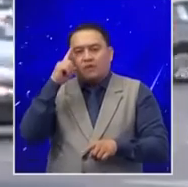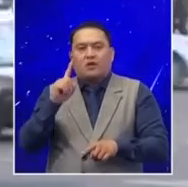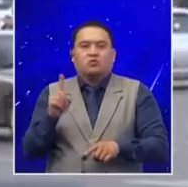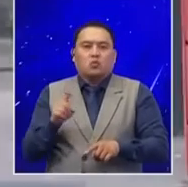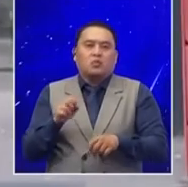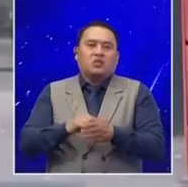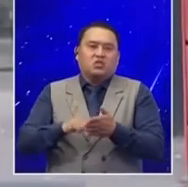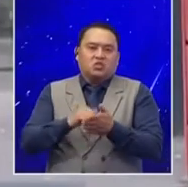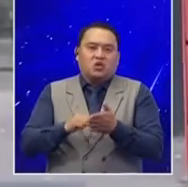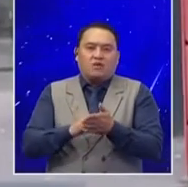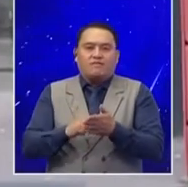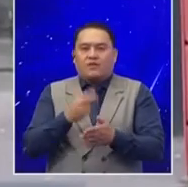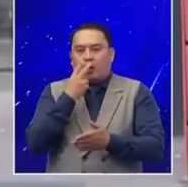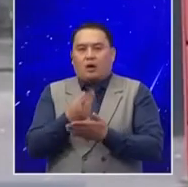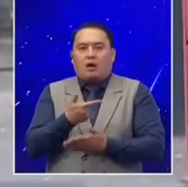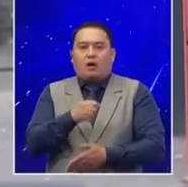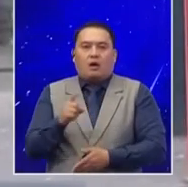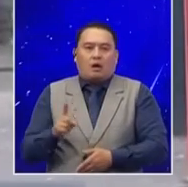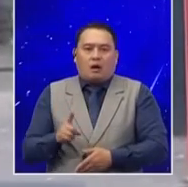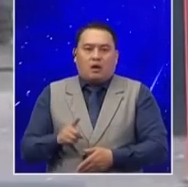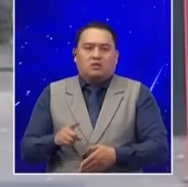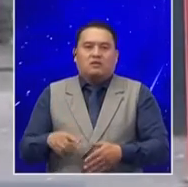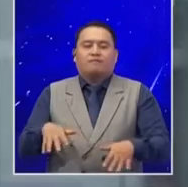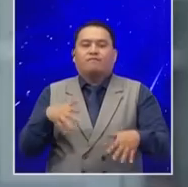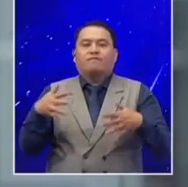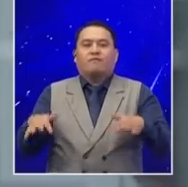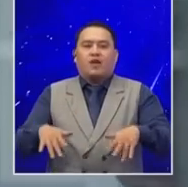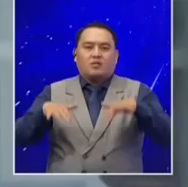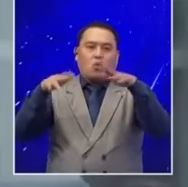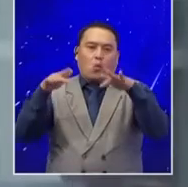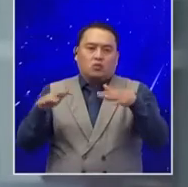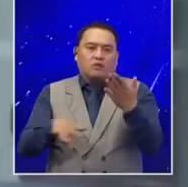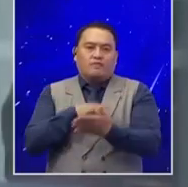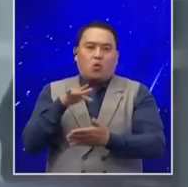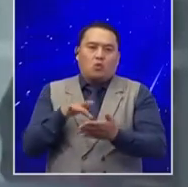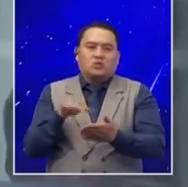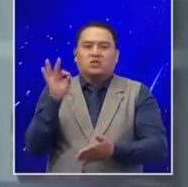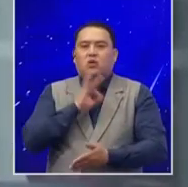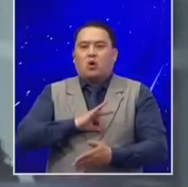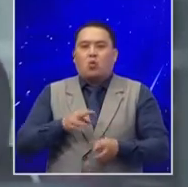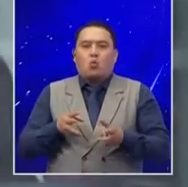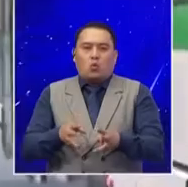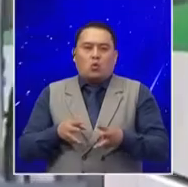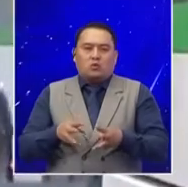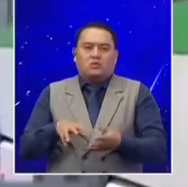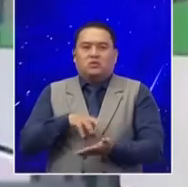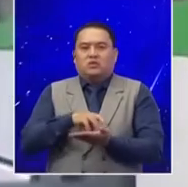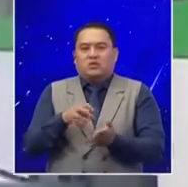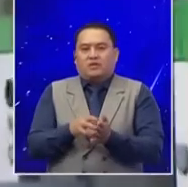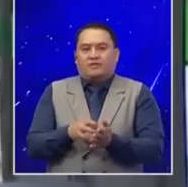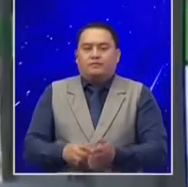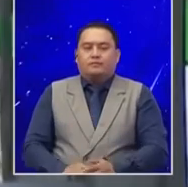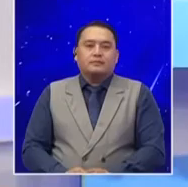что причиной высоких показателей углекислого газа в атмосфере мегаполиса использование угля при растопке